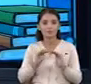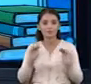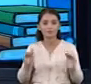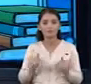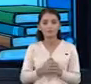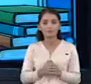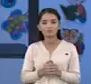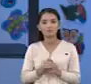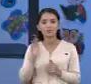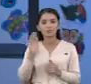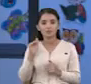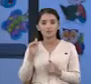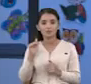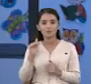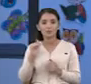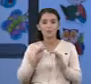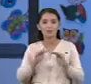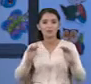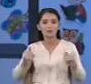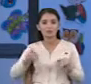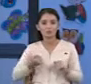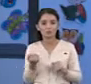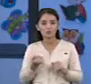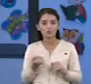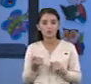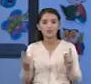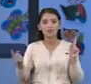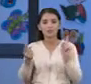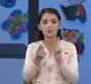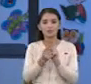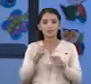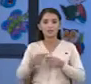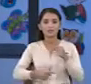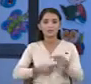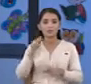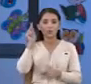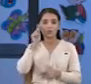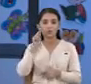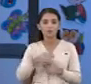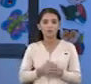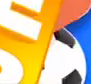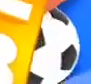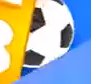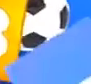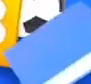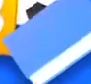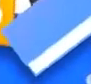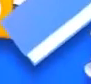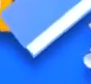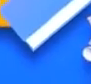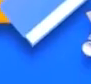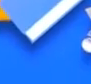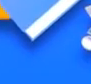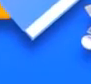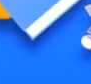Молодцы! До свидания, мои юные друзья! До встречи на следующем уроке!